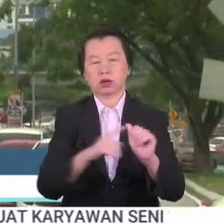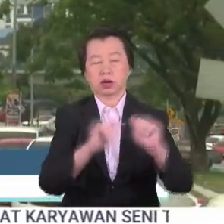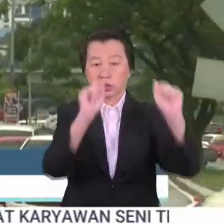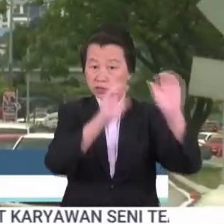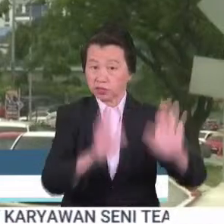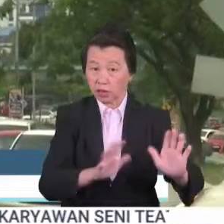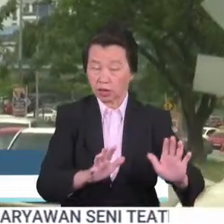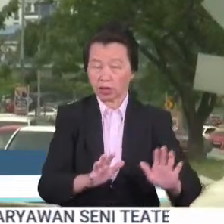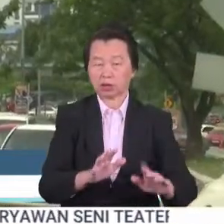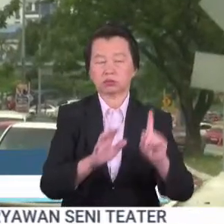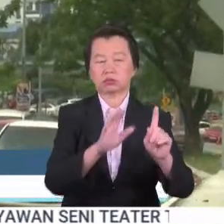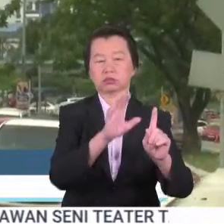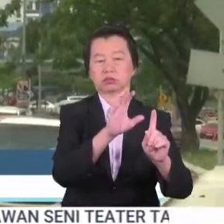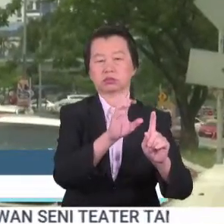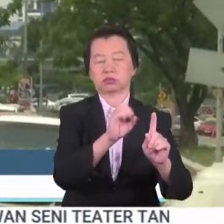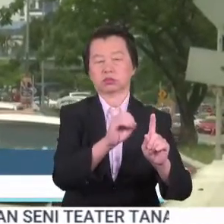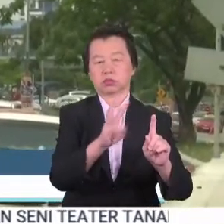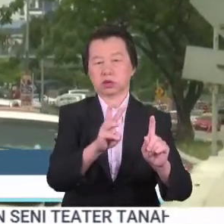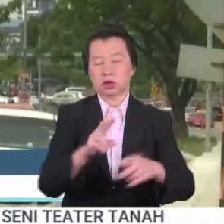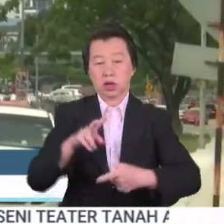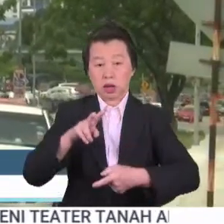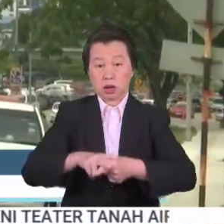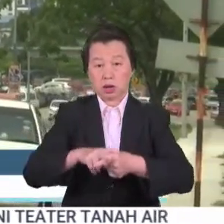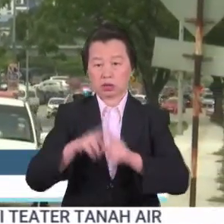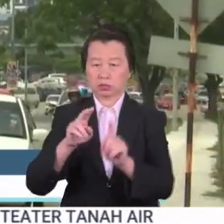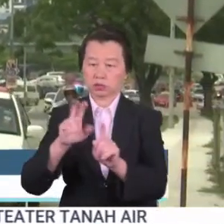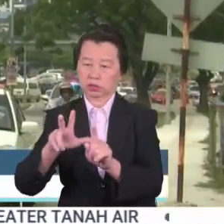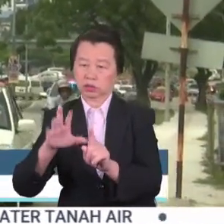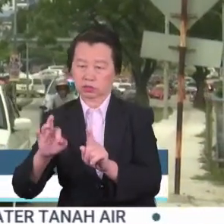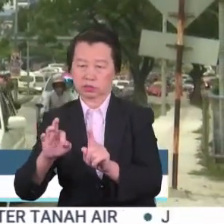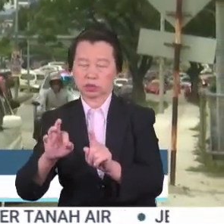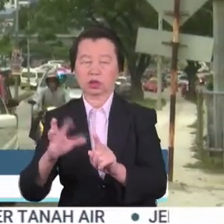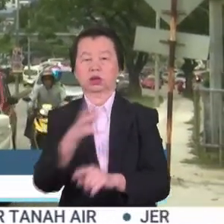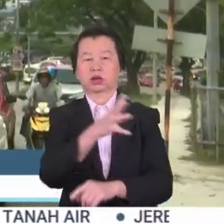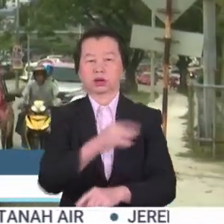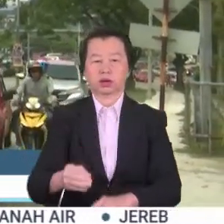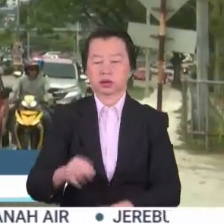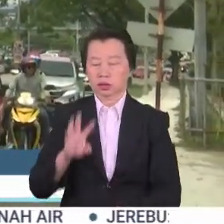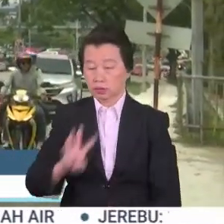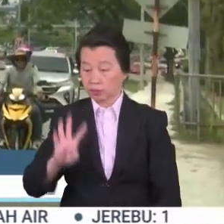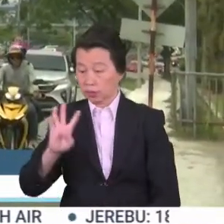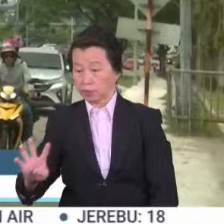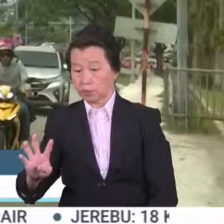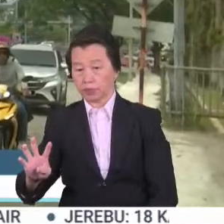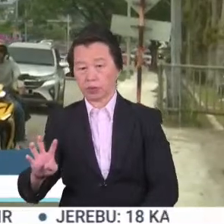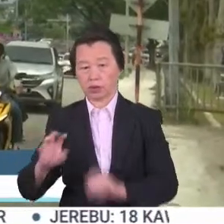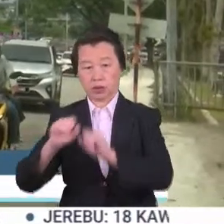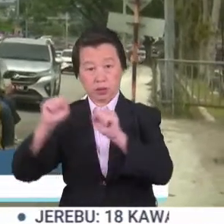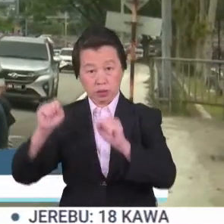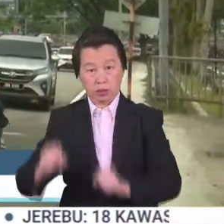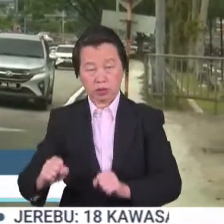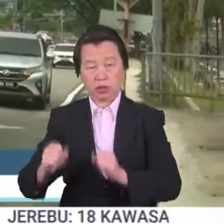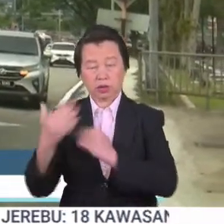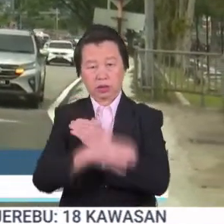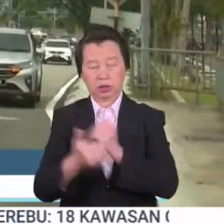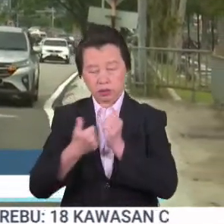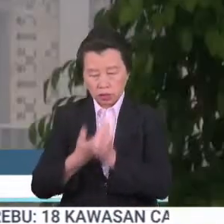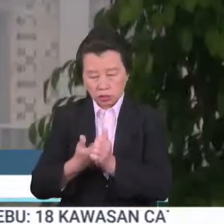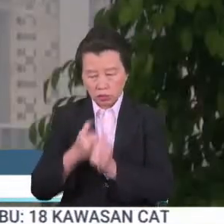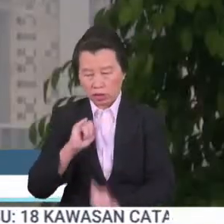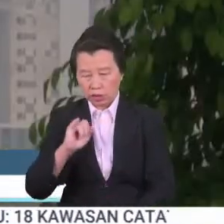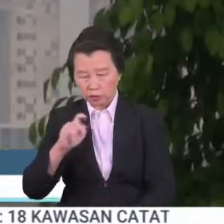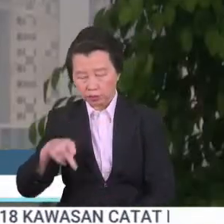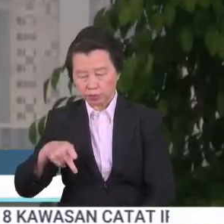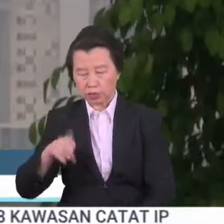Shah Alam 106 Klang 139 sementara itu 44 stesen di seluruh negara merekutkan Ipu